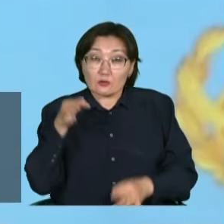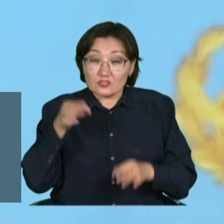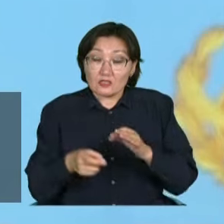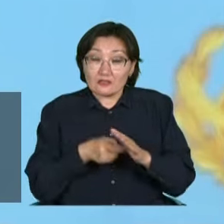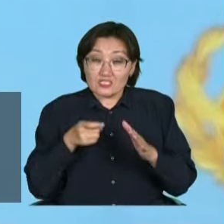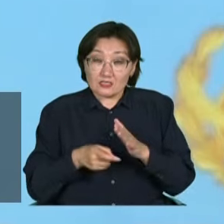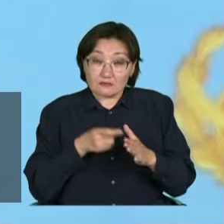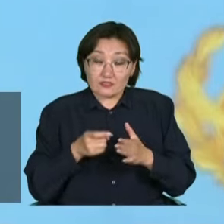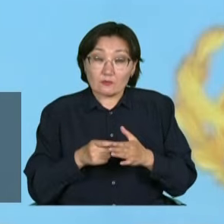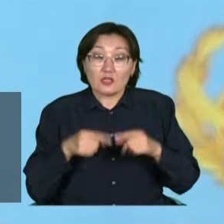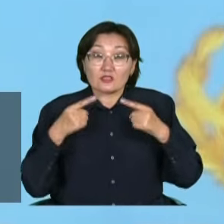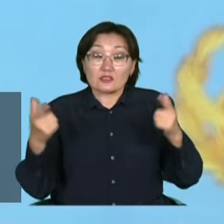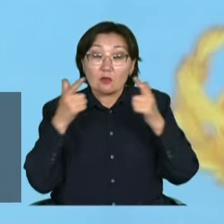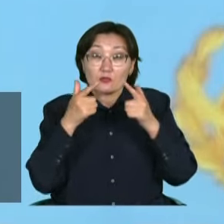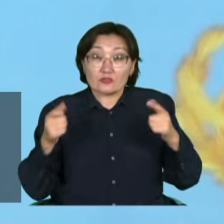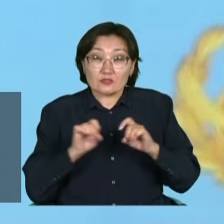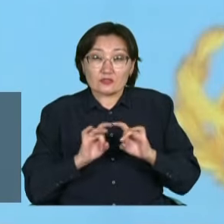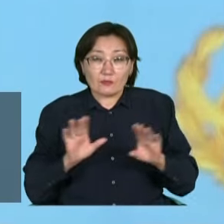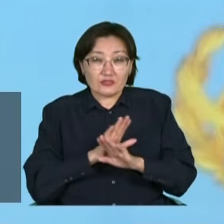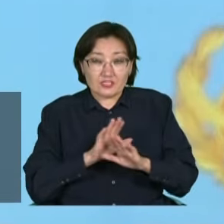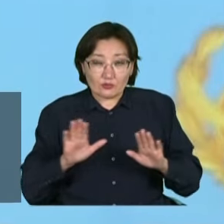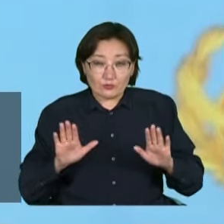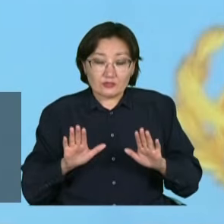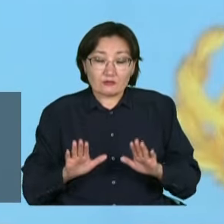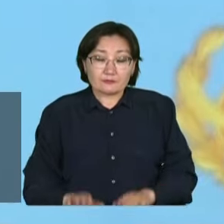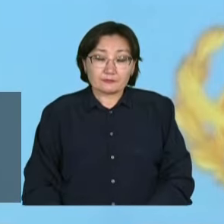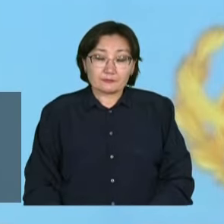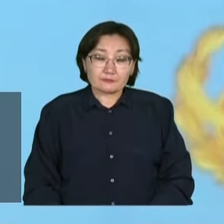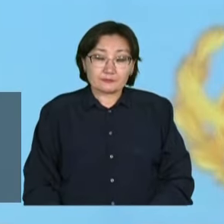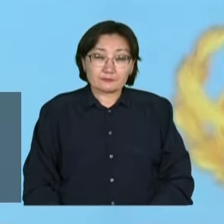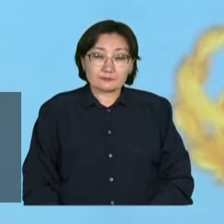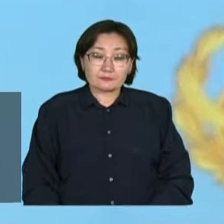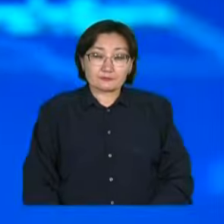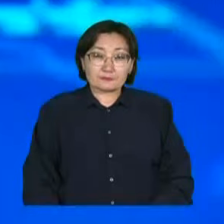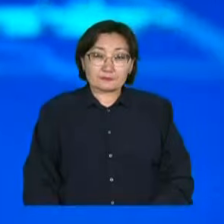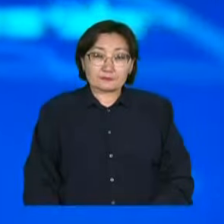досудебное расследование. Иная информация не подлежит разглашению в интересах следствия.